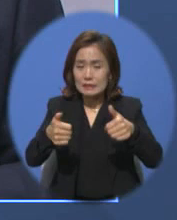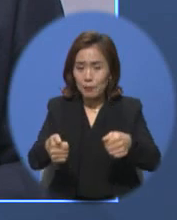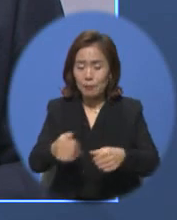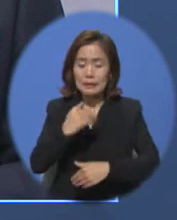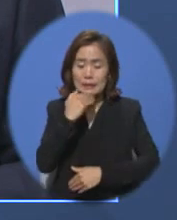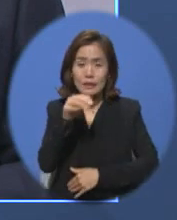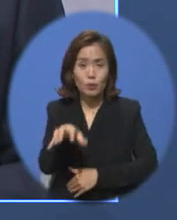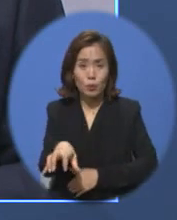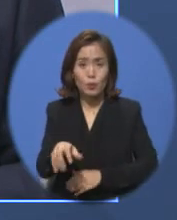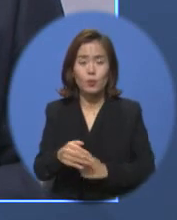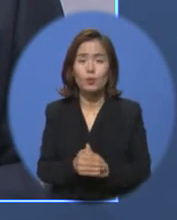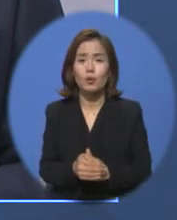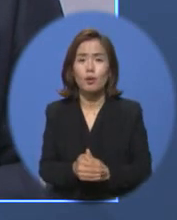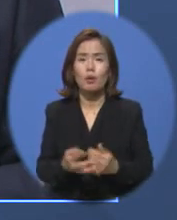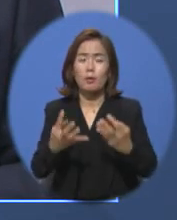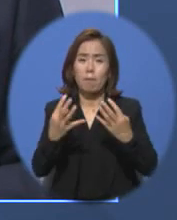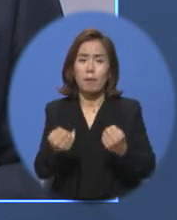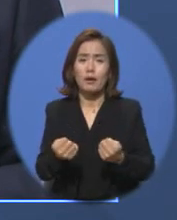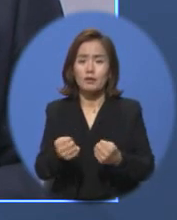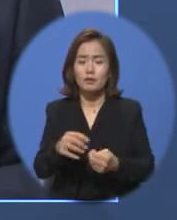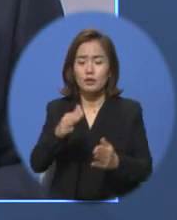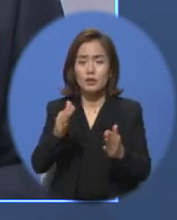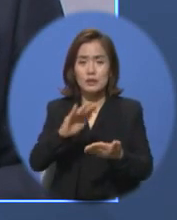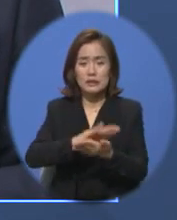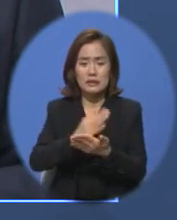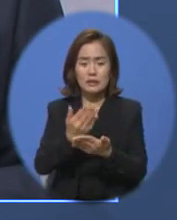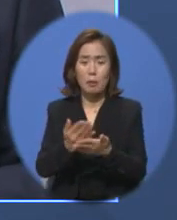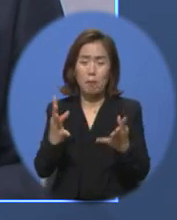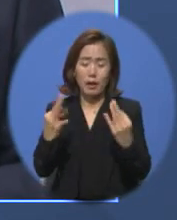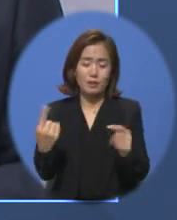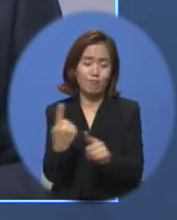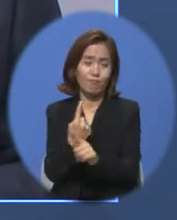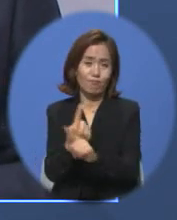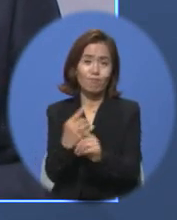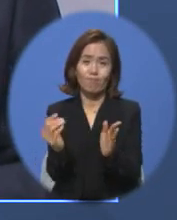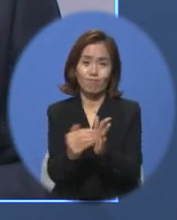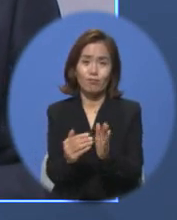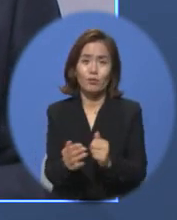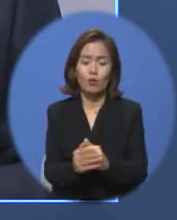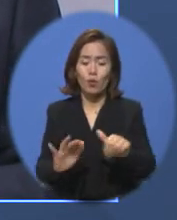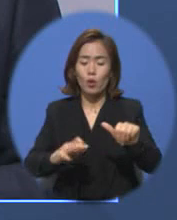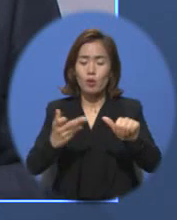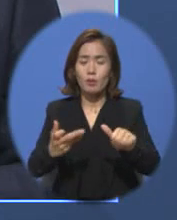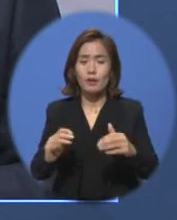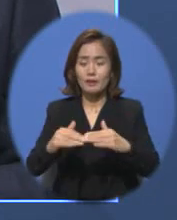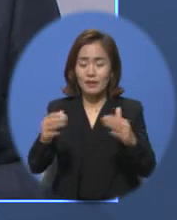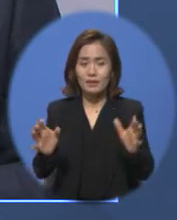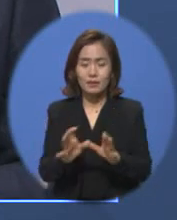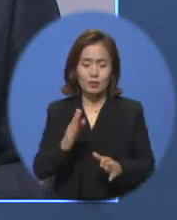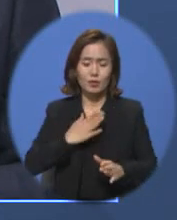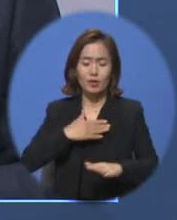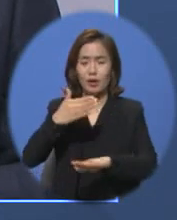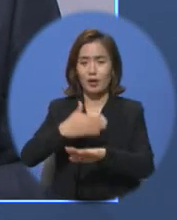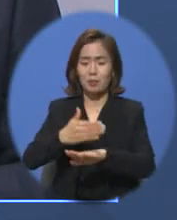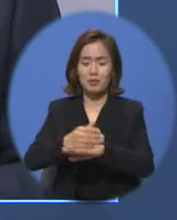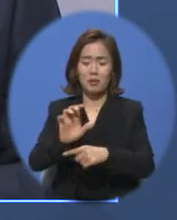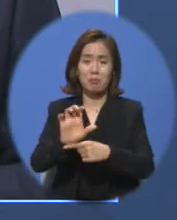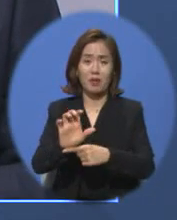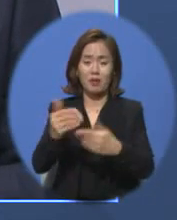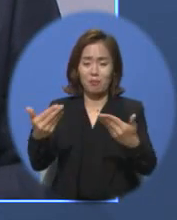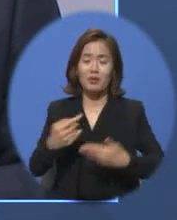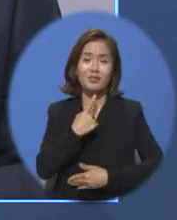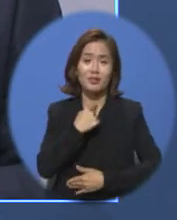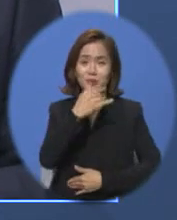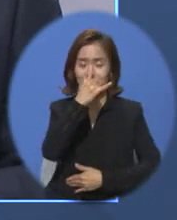5.18묘지 대기실시설이크게 개선되었습니다.5.18단체에서는 제게감사패